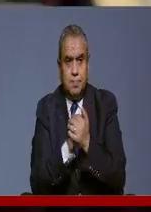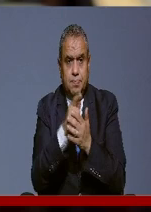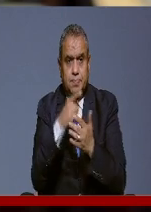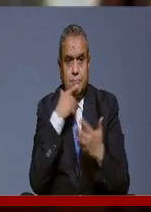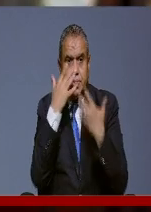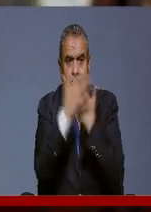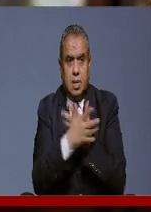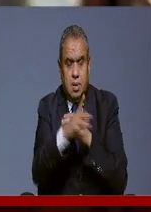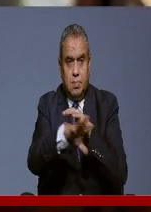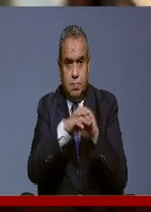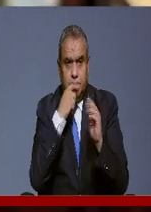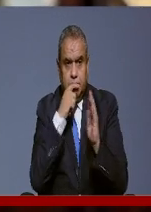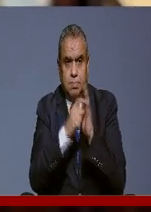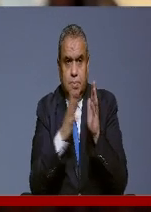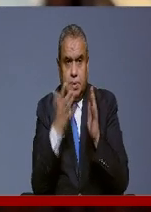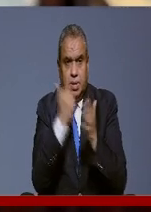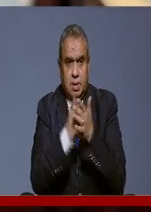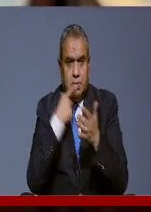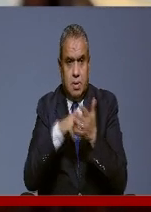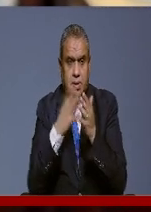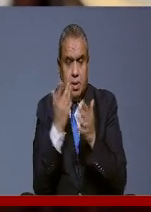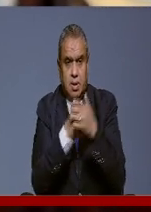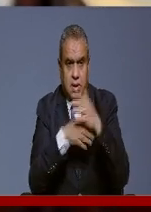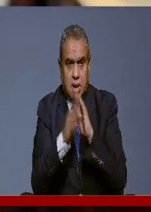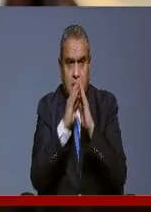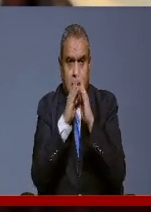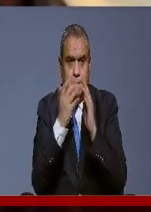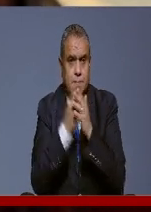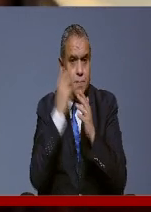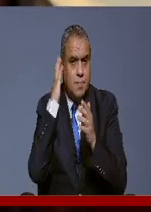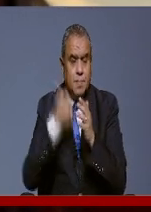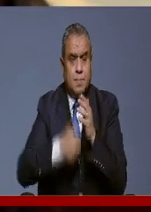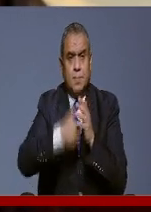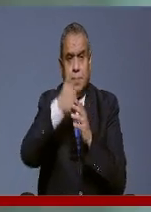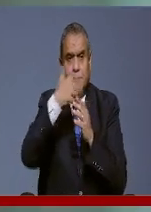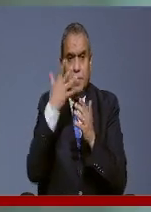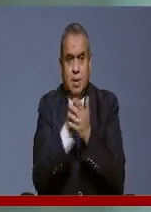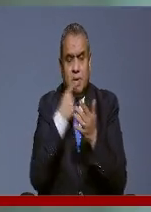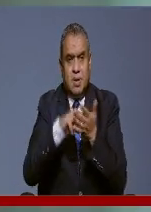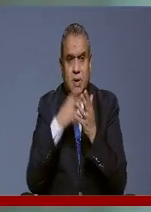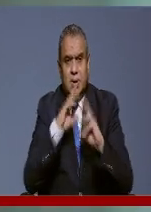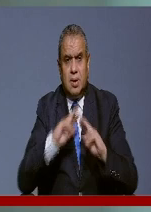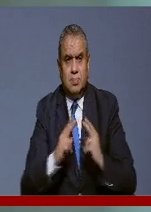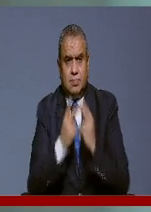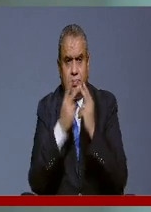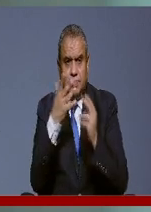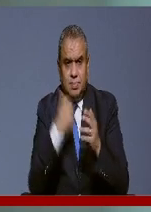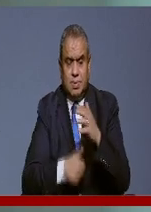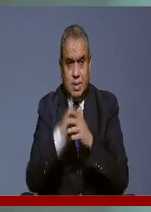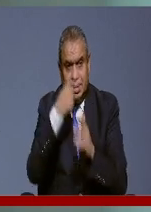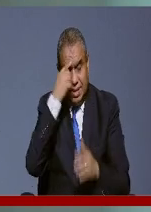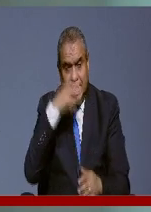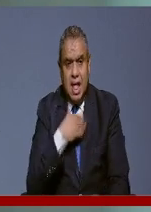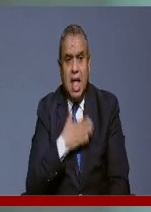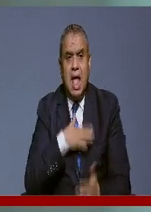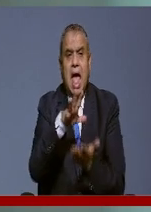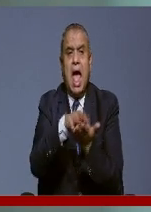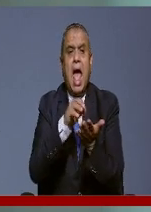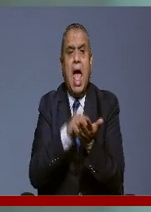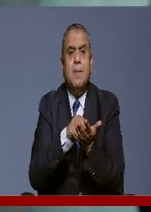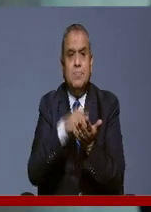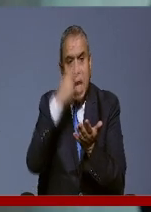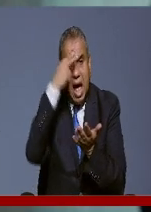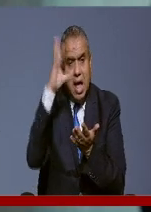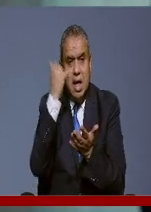رائع بالنسبه لزياده التنميه الصناعيه في مصر او يعني اعطاء دفعه كبيره للتنميه الصناعيه في مصر المجموعه بتاعه ابدا كلهم شباب واعد